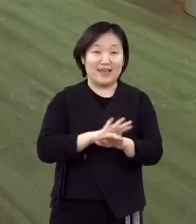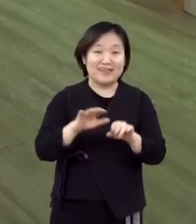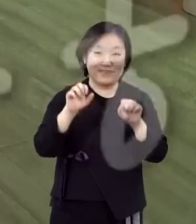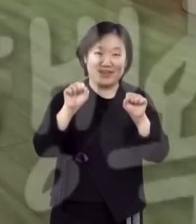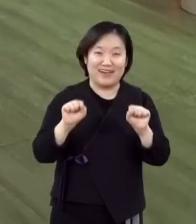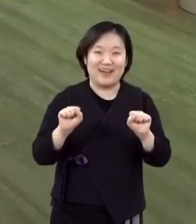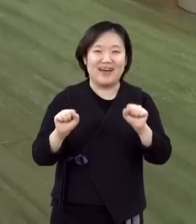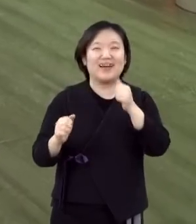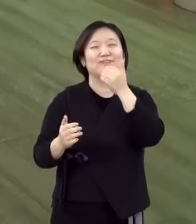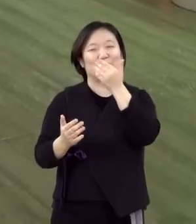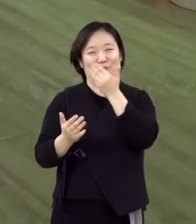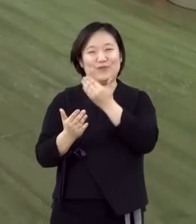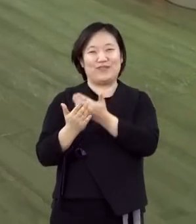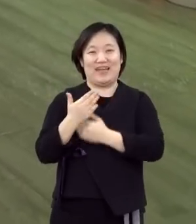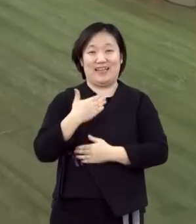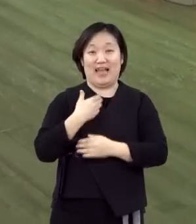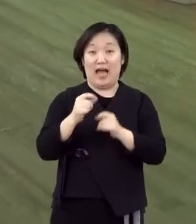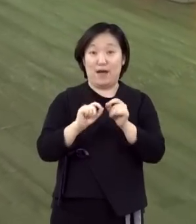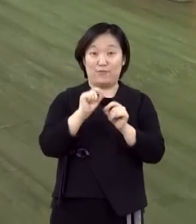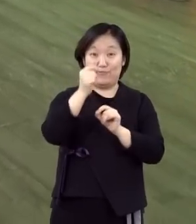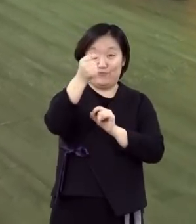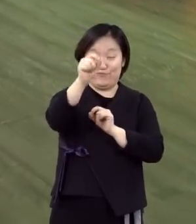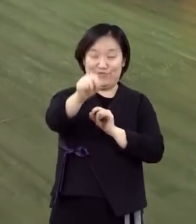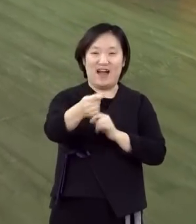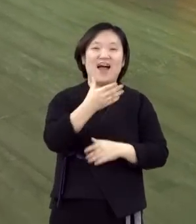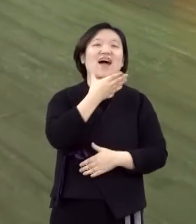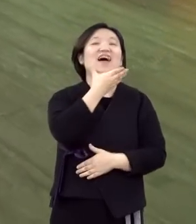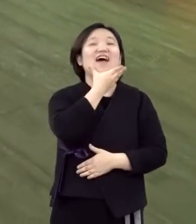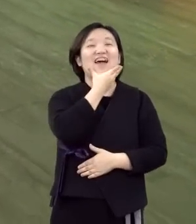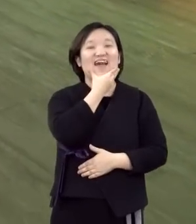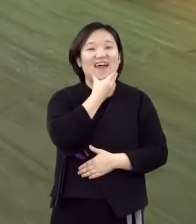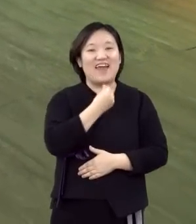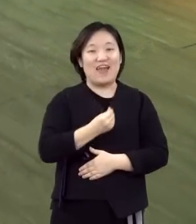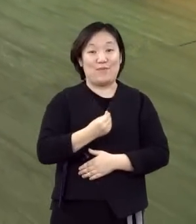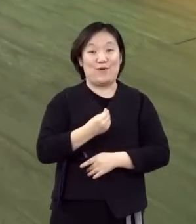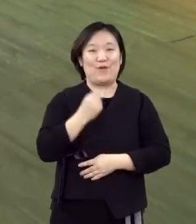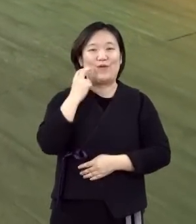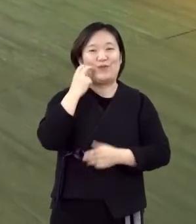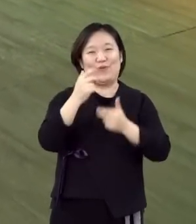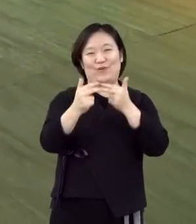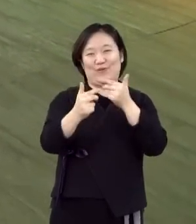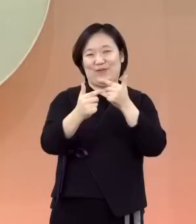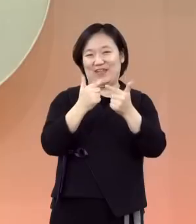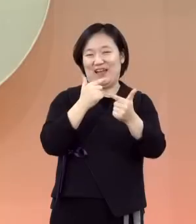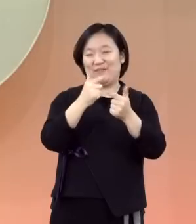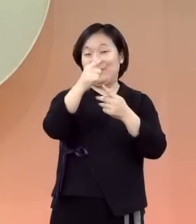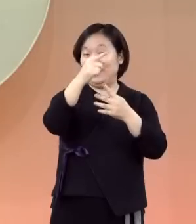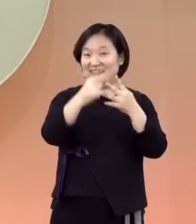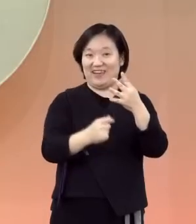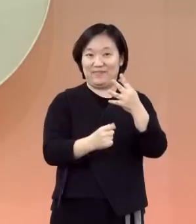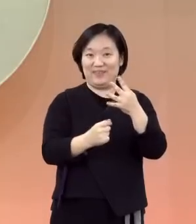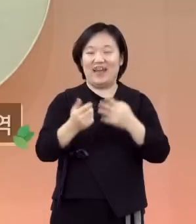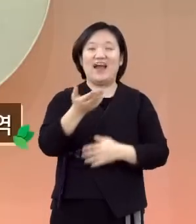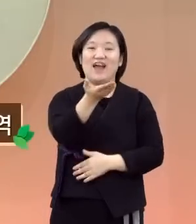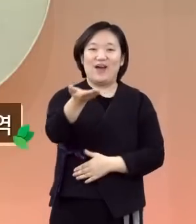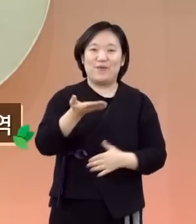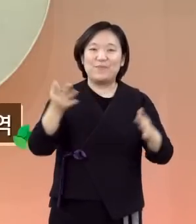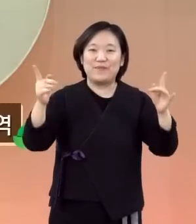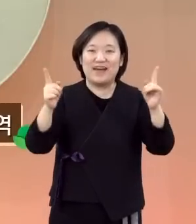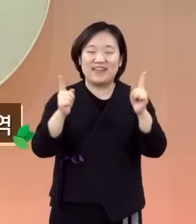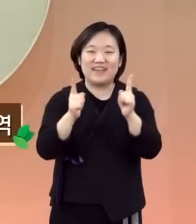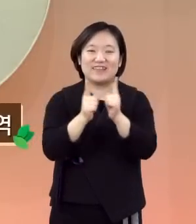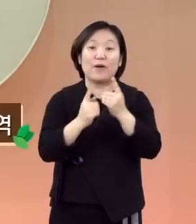안녕하세요.이것은SONAMU의"소중한나,무한한 행복"프로그램입니다. 여러분모두